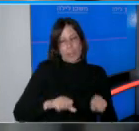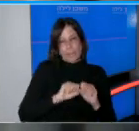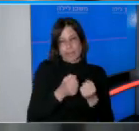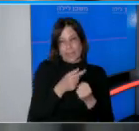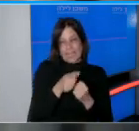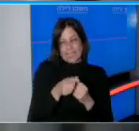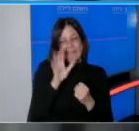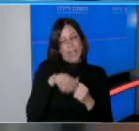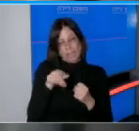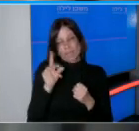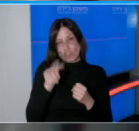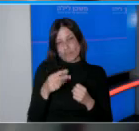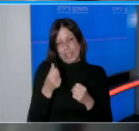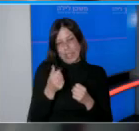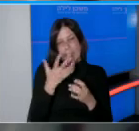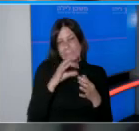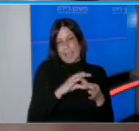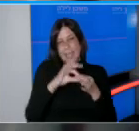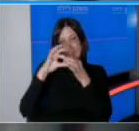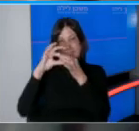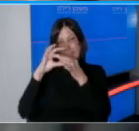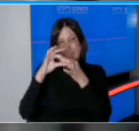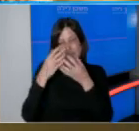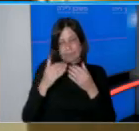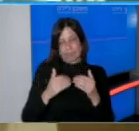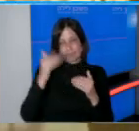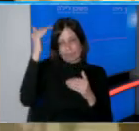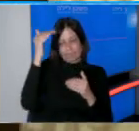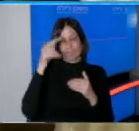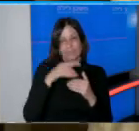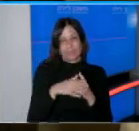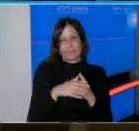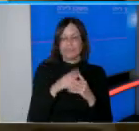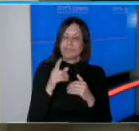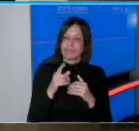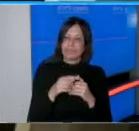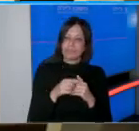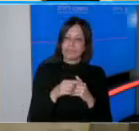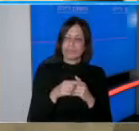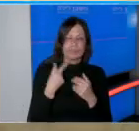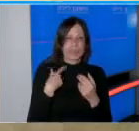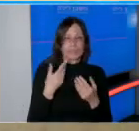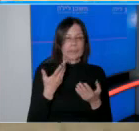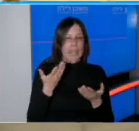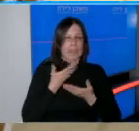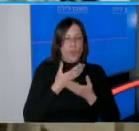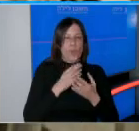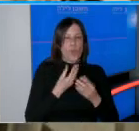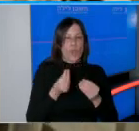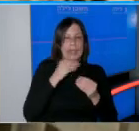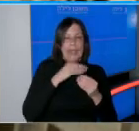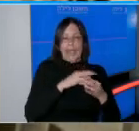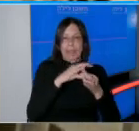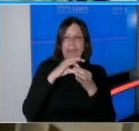פה יש מחיר, כי במידה שהריבית תעלה, פה זה מה שנקרא, הם יחטפו ריבית דריבית אחר כך.